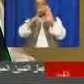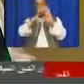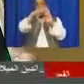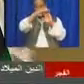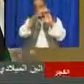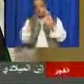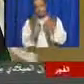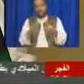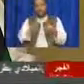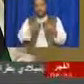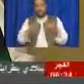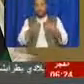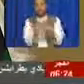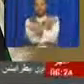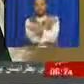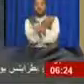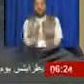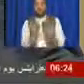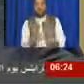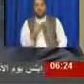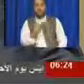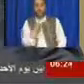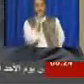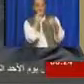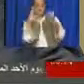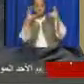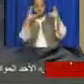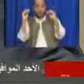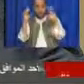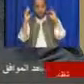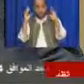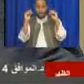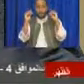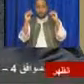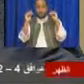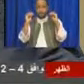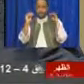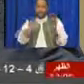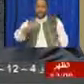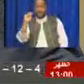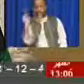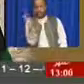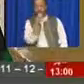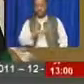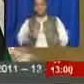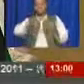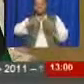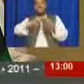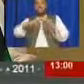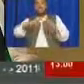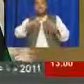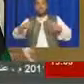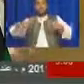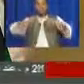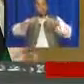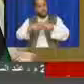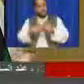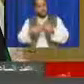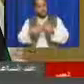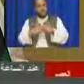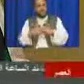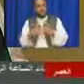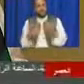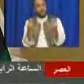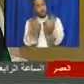موضوع المصالحه تخدم الجميع دكتور الاسراع في المصالحه والتفعيلها